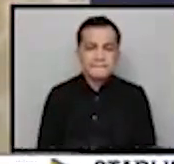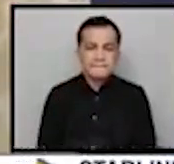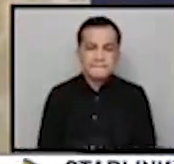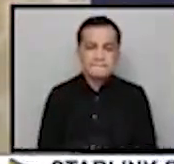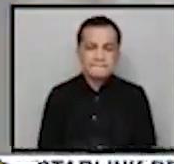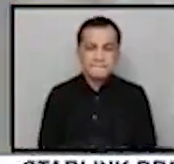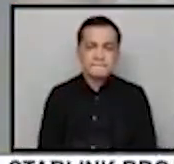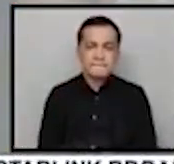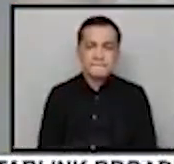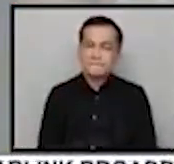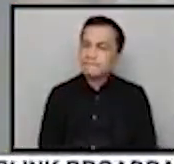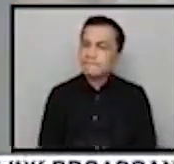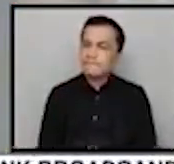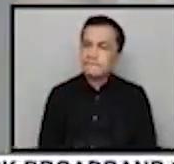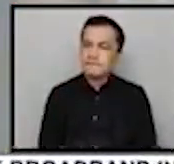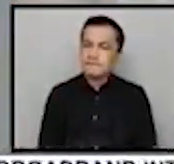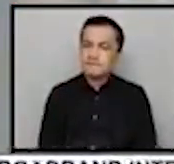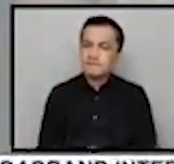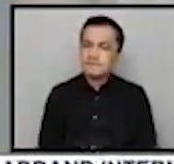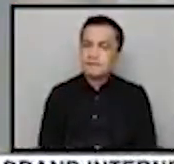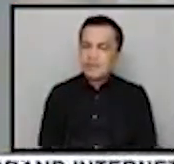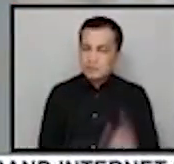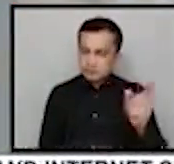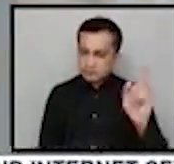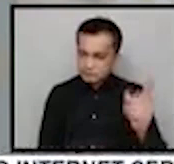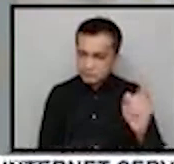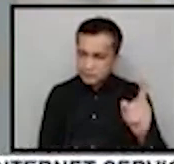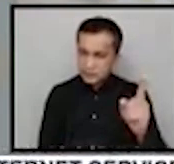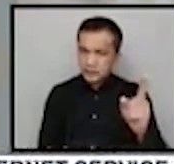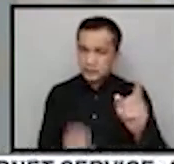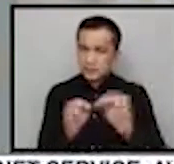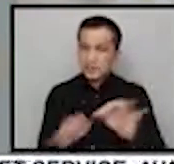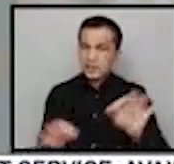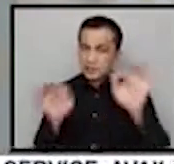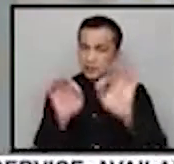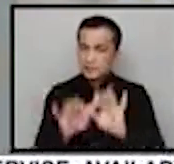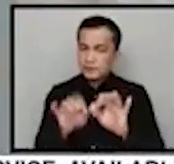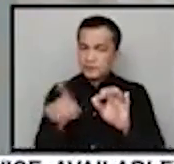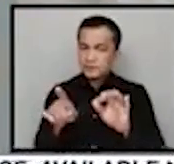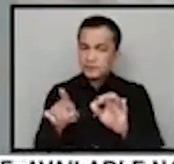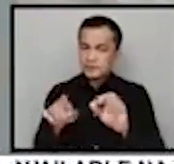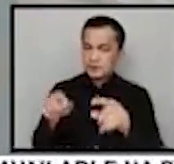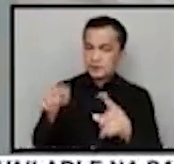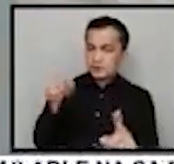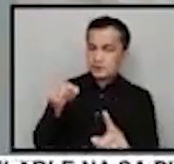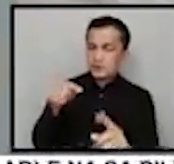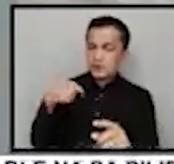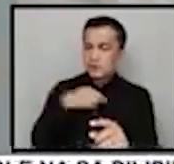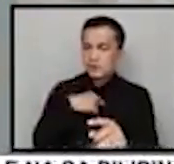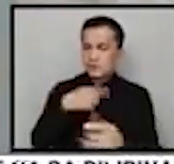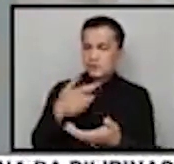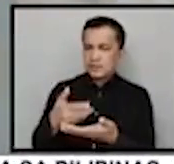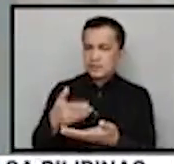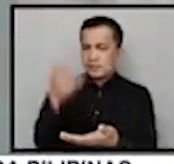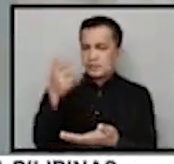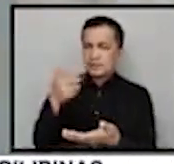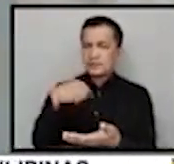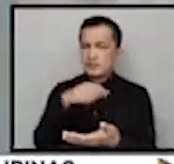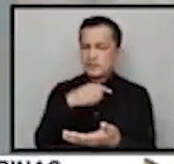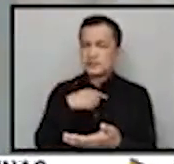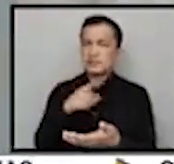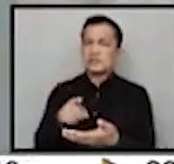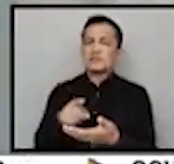Tunay na karapat-dapat lamang na pahalagahan ang itinuturing nating kayamanan ng ating lahi